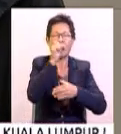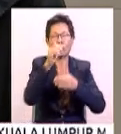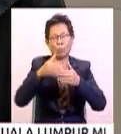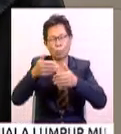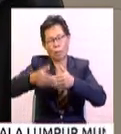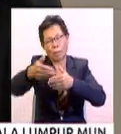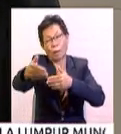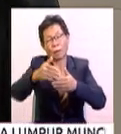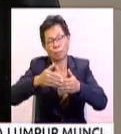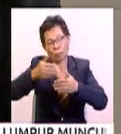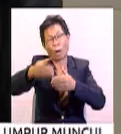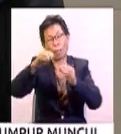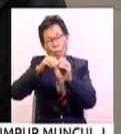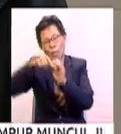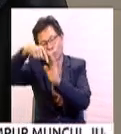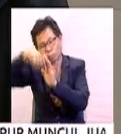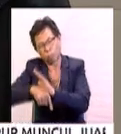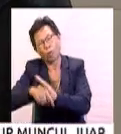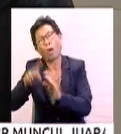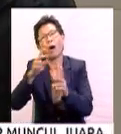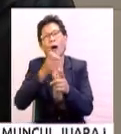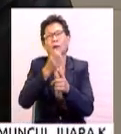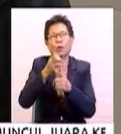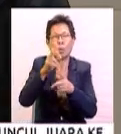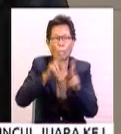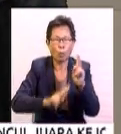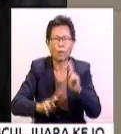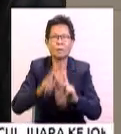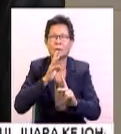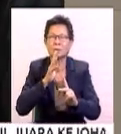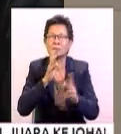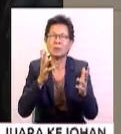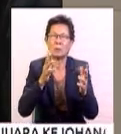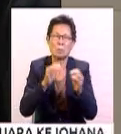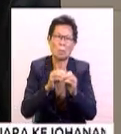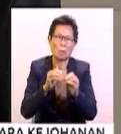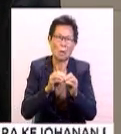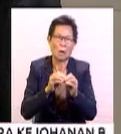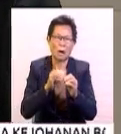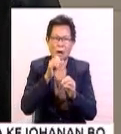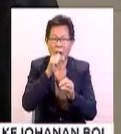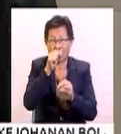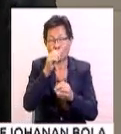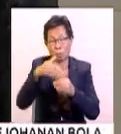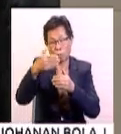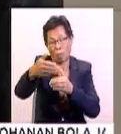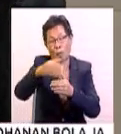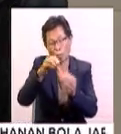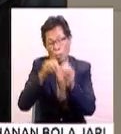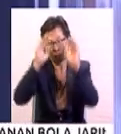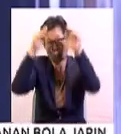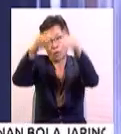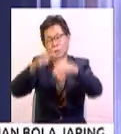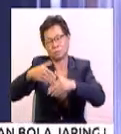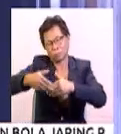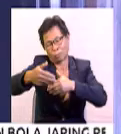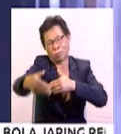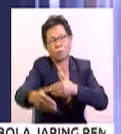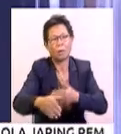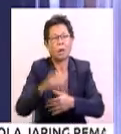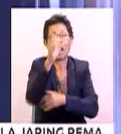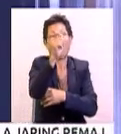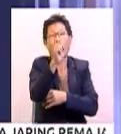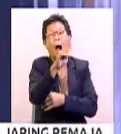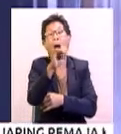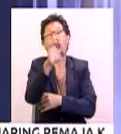lebih mendalam ataupun orang kata lebih kiranya macam fokus sangat lah macam tu. Amir